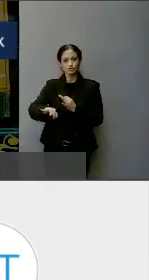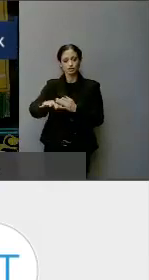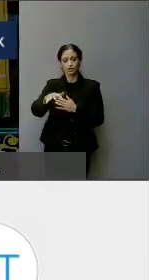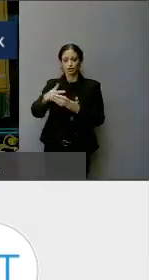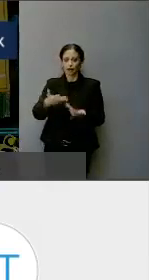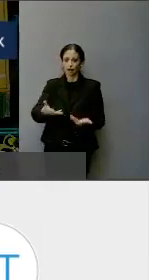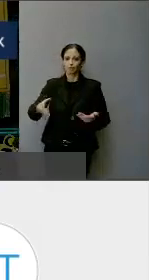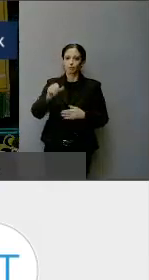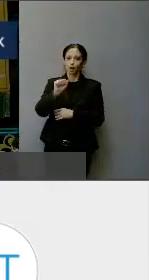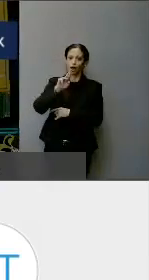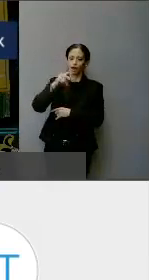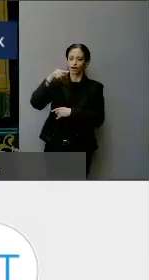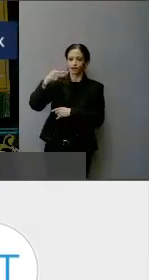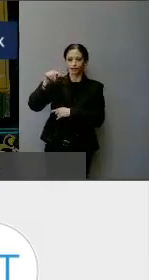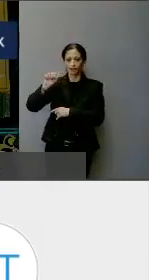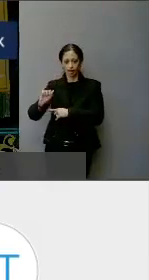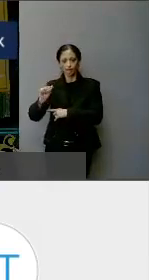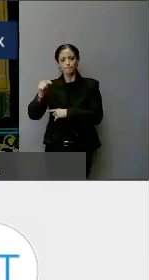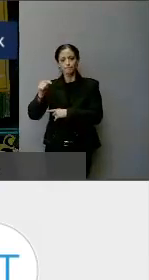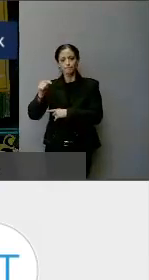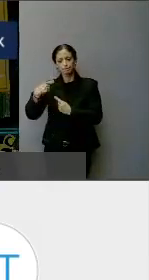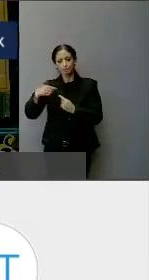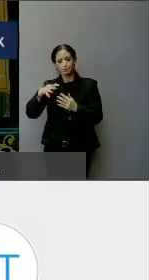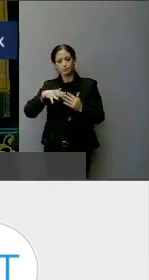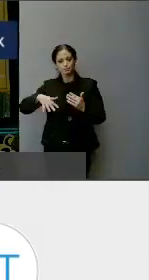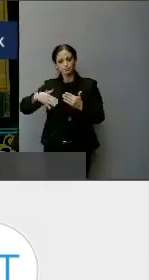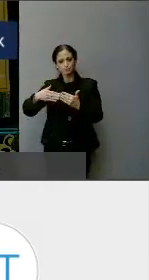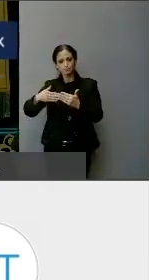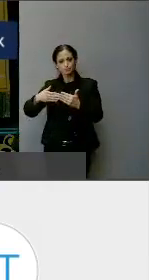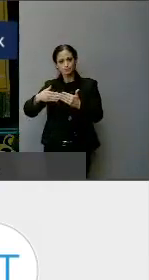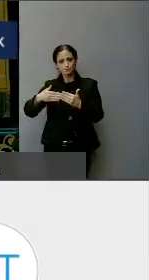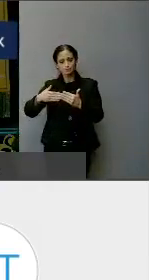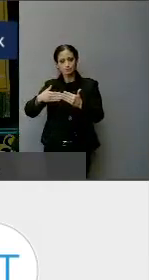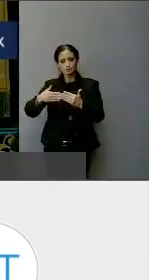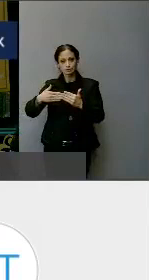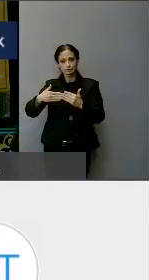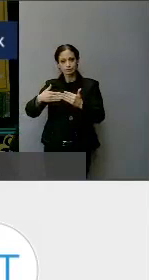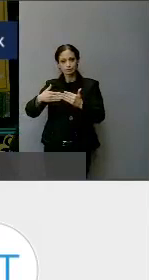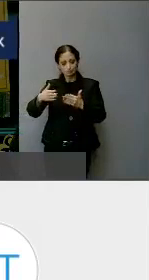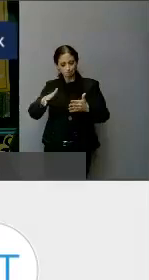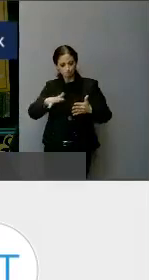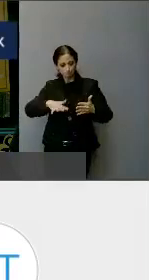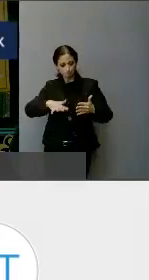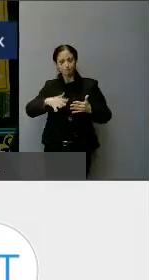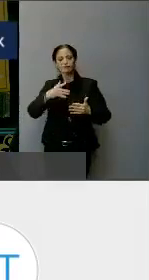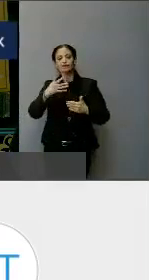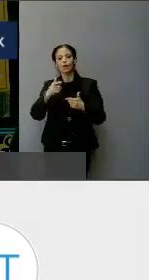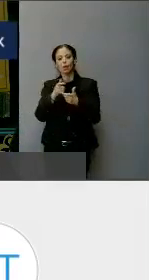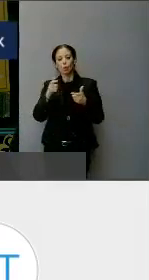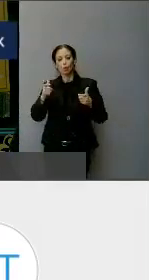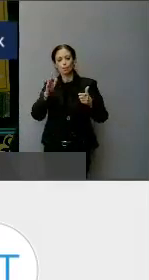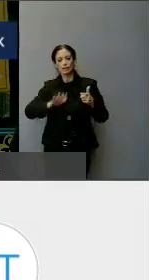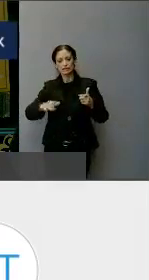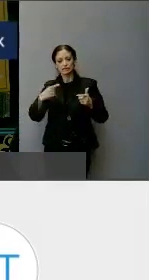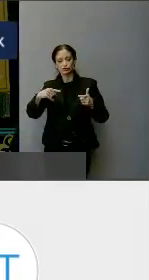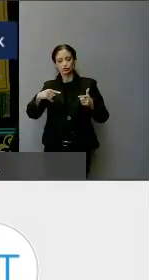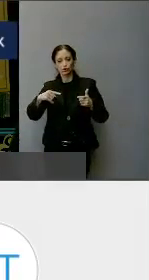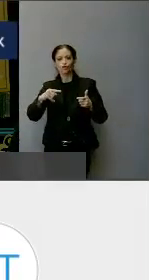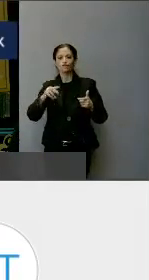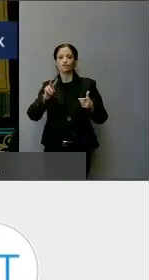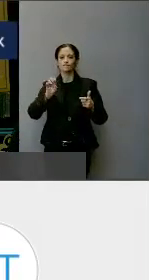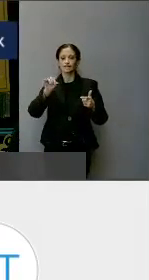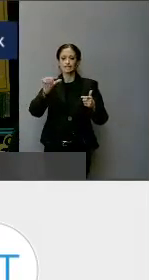appositamente perimetrata nell'aspetto urbanistico nell'assetto urbanistico site in località vesima municipio vii